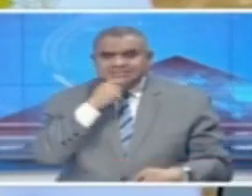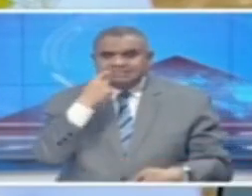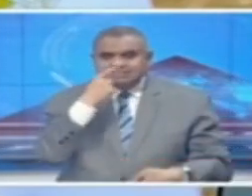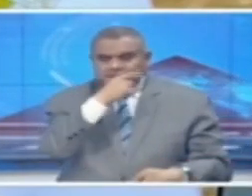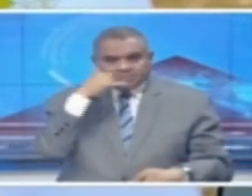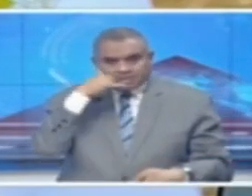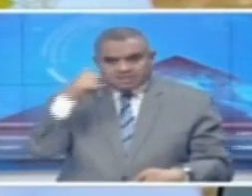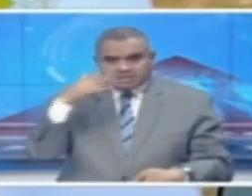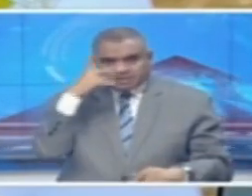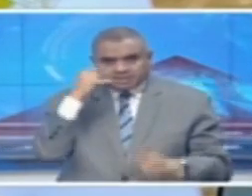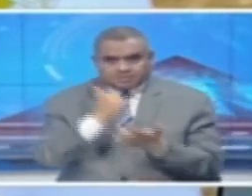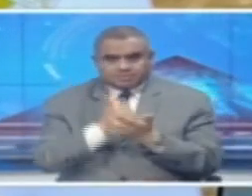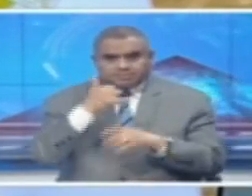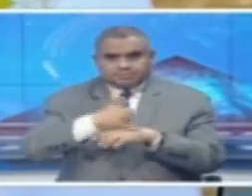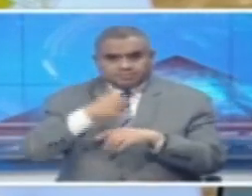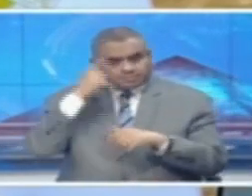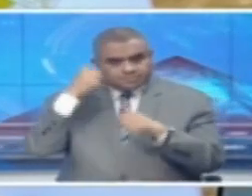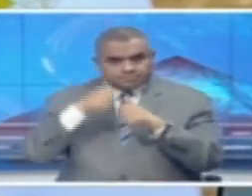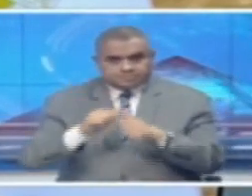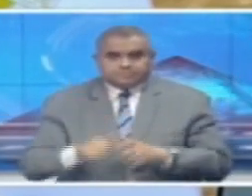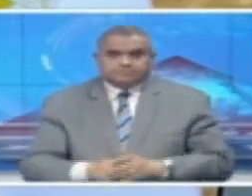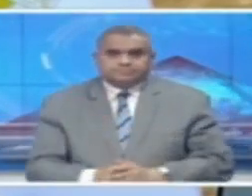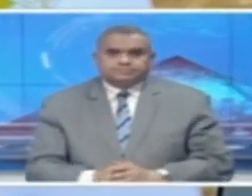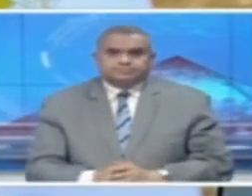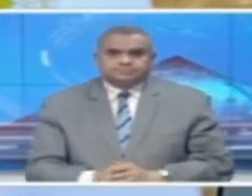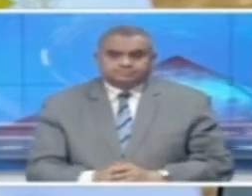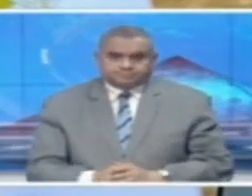للدراسات الاستراتيجية.